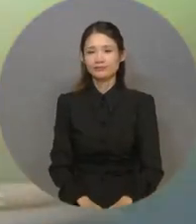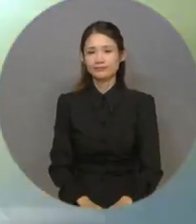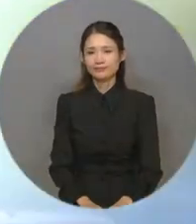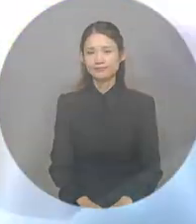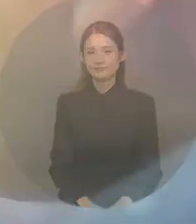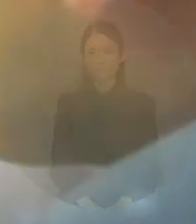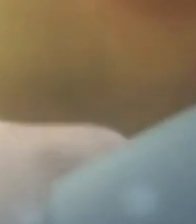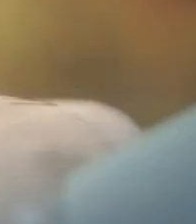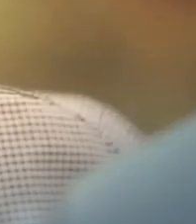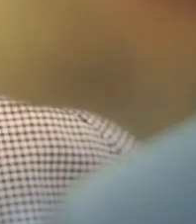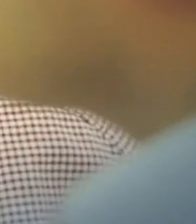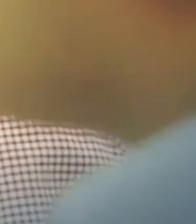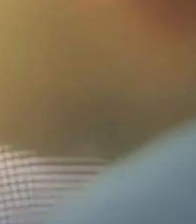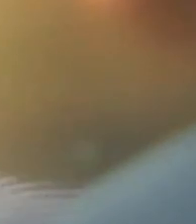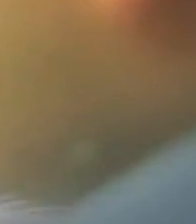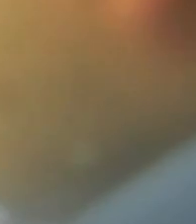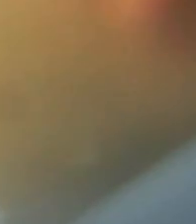박진용입니다